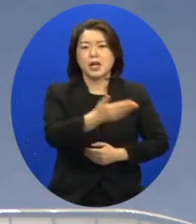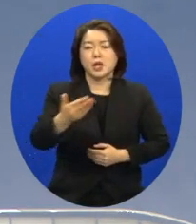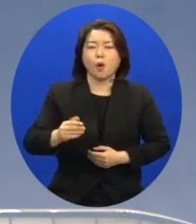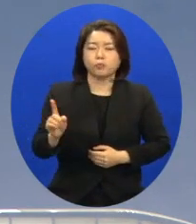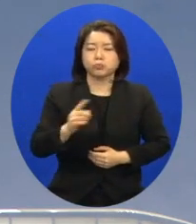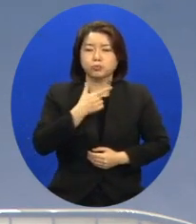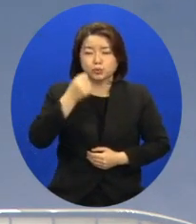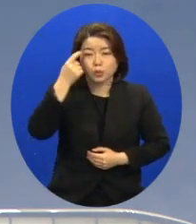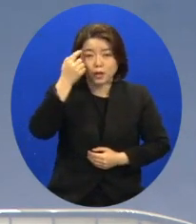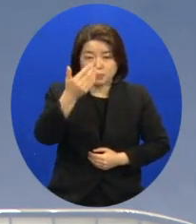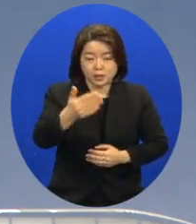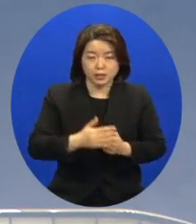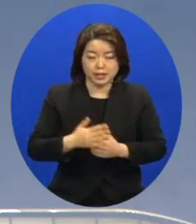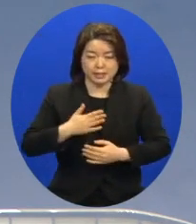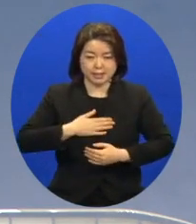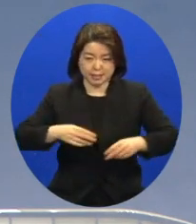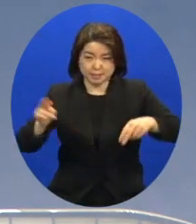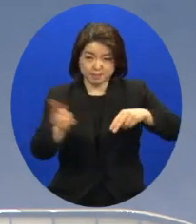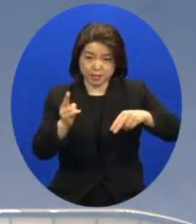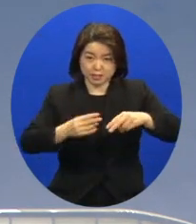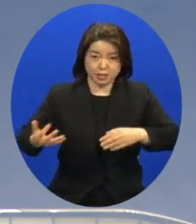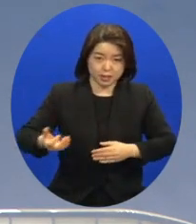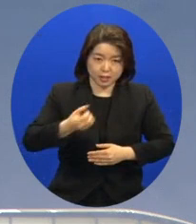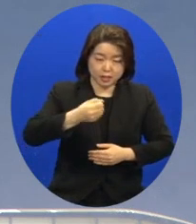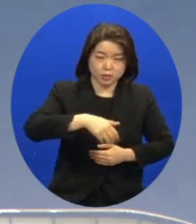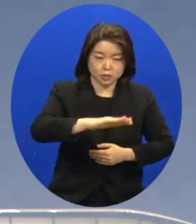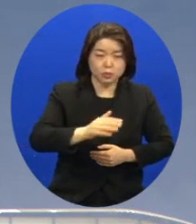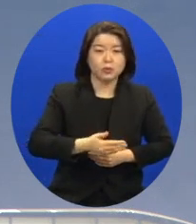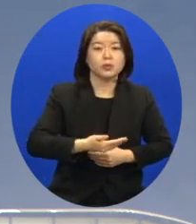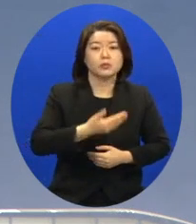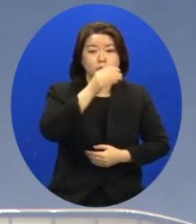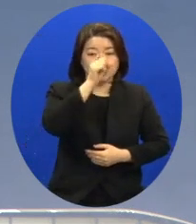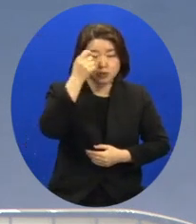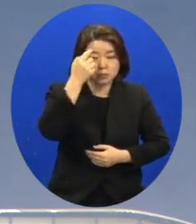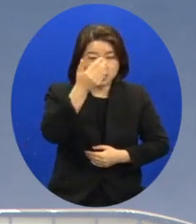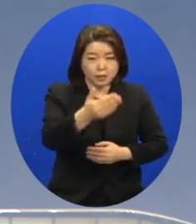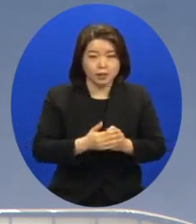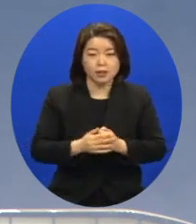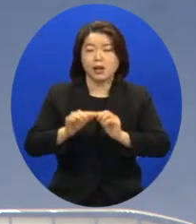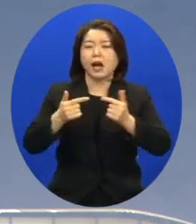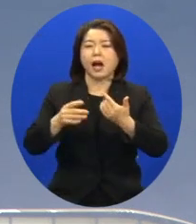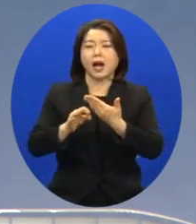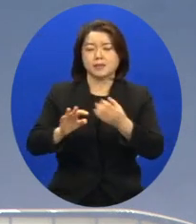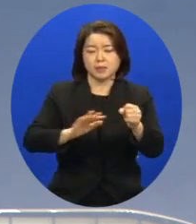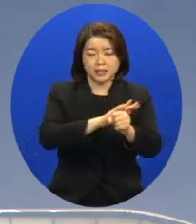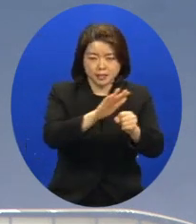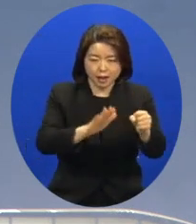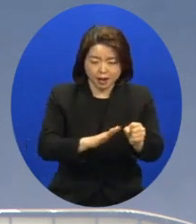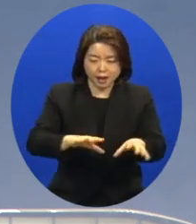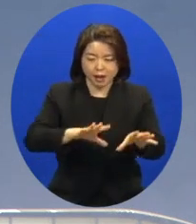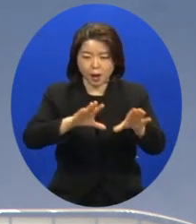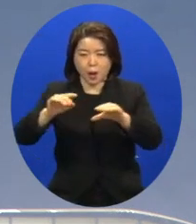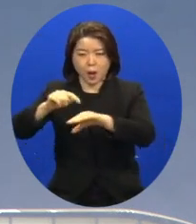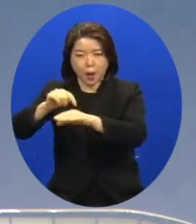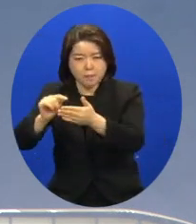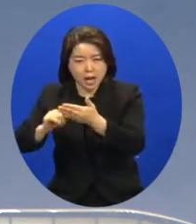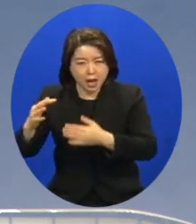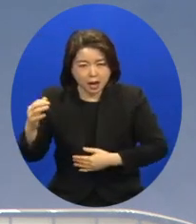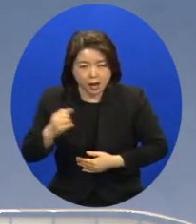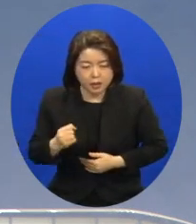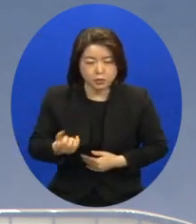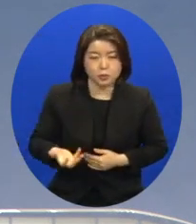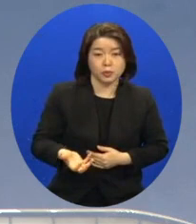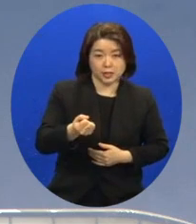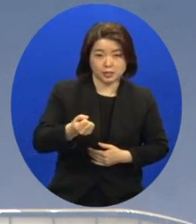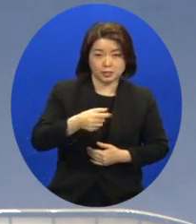무엇을 원합니까? 내가 채찍을 들고 여러분에게로 가는 것이 좋겠습니까? 그렇지 않으면 사랑과 온유한 마음으로 가지고